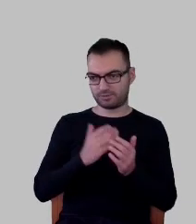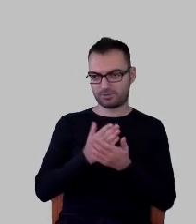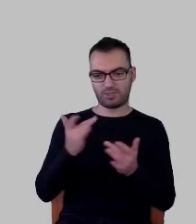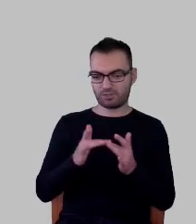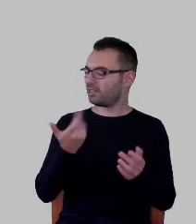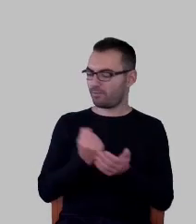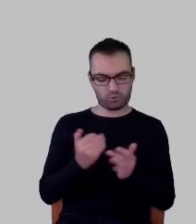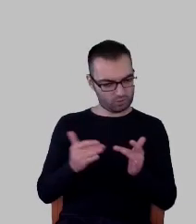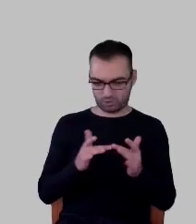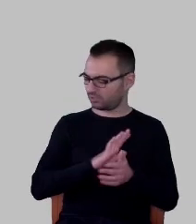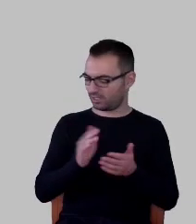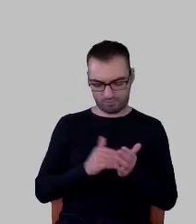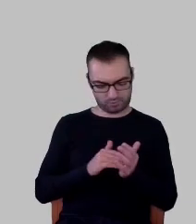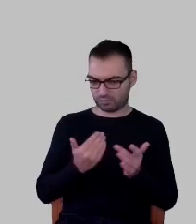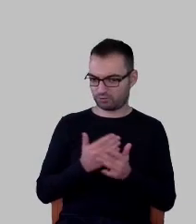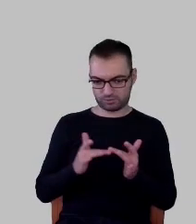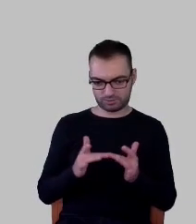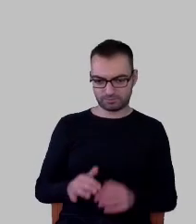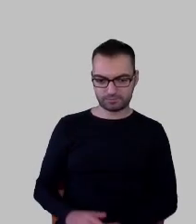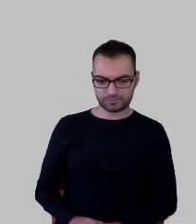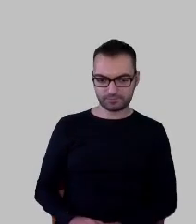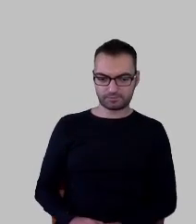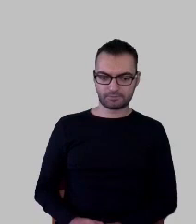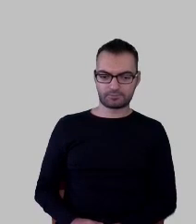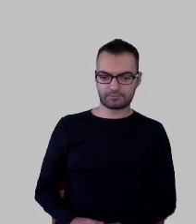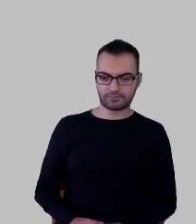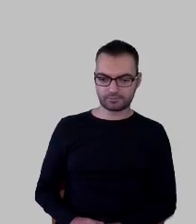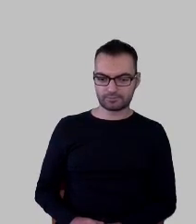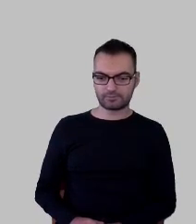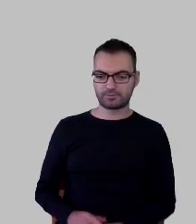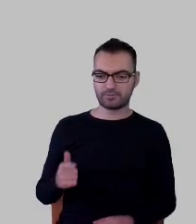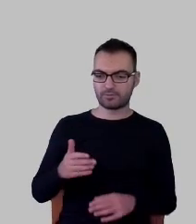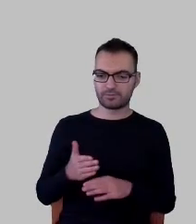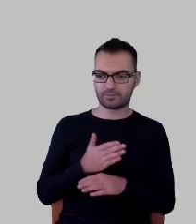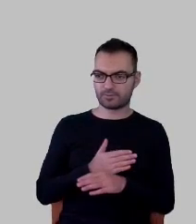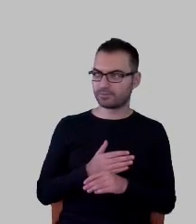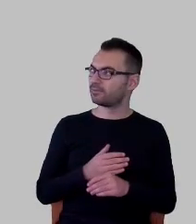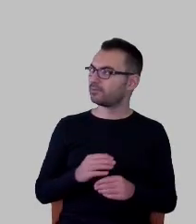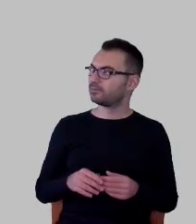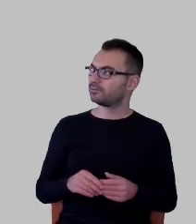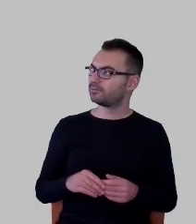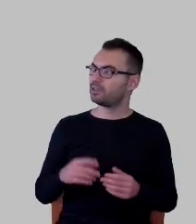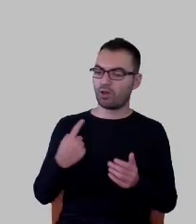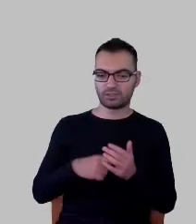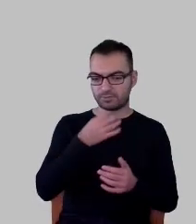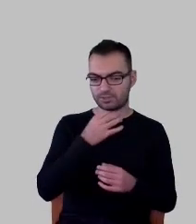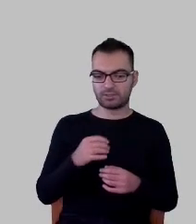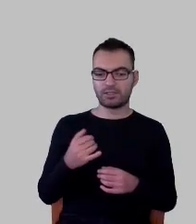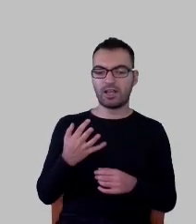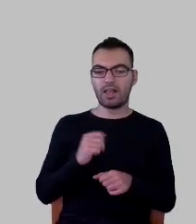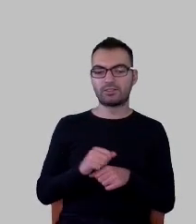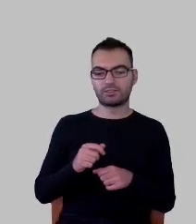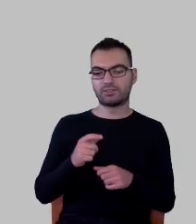wielospecjalistyczna ocena funkcjonowania, która musi poprzedzać modyfikację IPET-u. No i wreszcie ostatnie pytanie, ile trwa